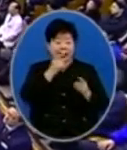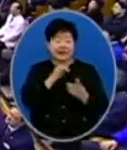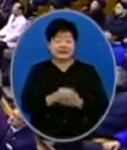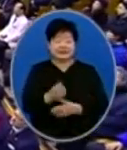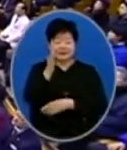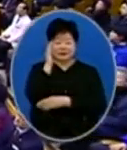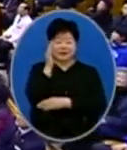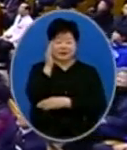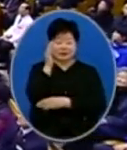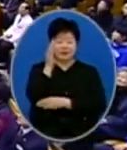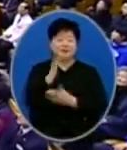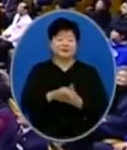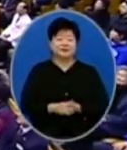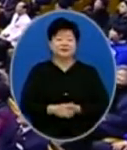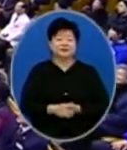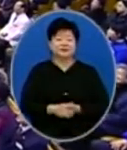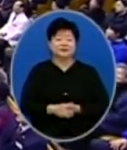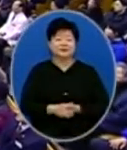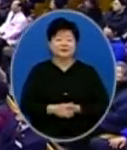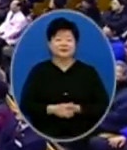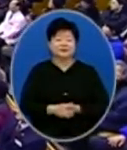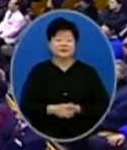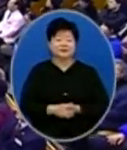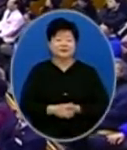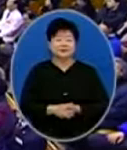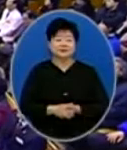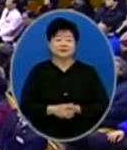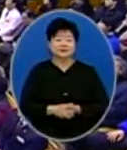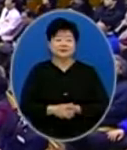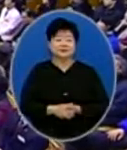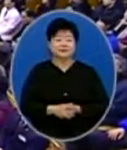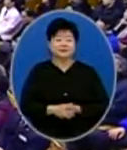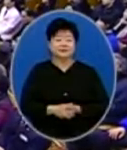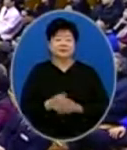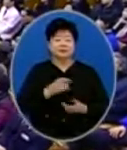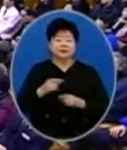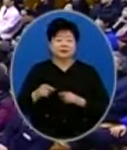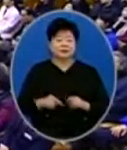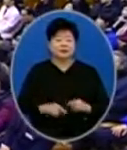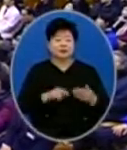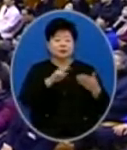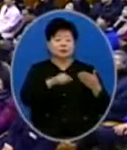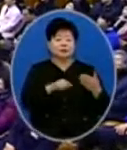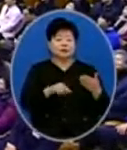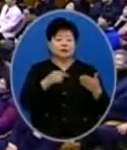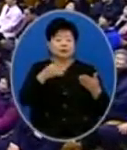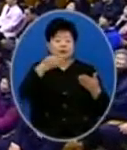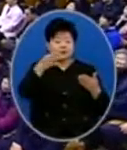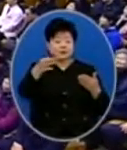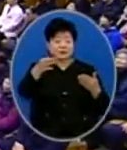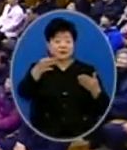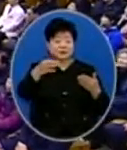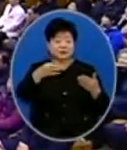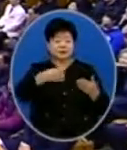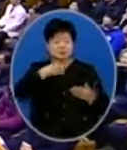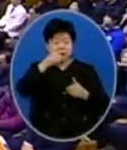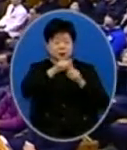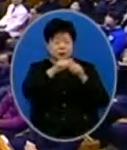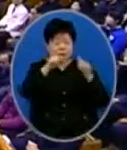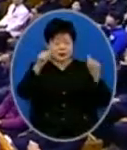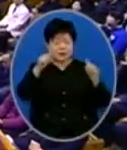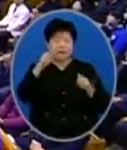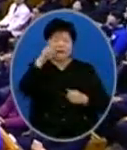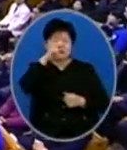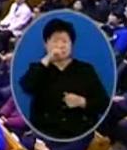설교에서 이와 같이 말씀한 것이 기억됩니다 사도행전 7장 9절에 여러 조상이 요셉을 시기하여